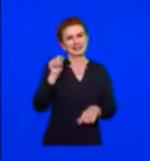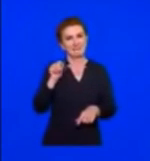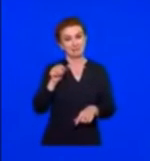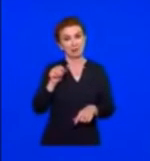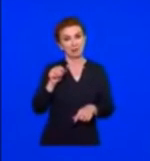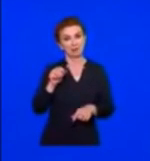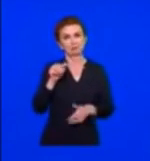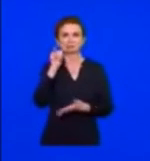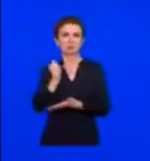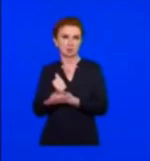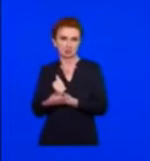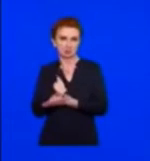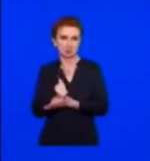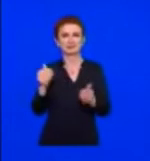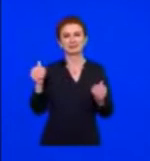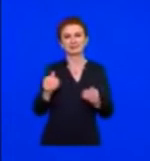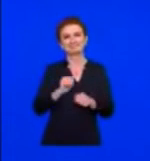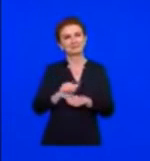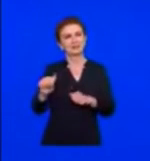trybie korespondencyjnym jest